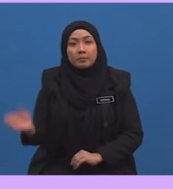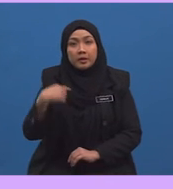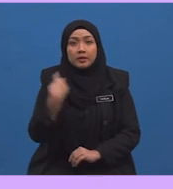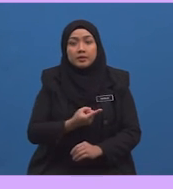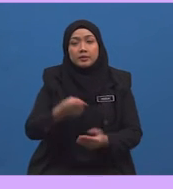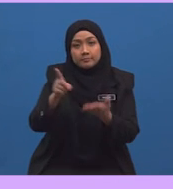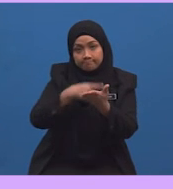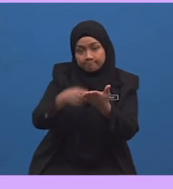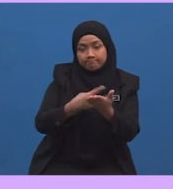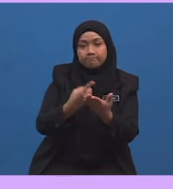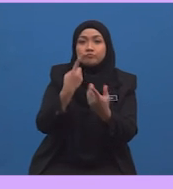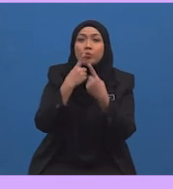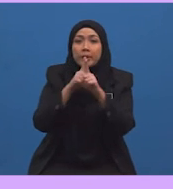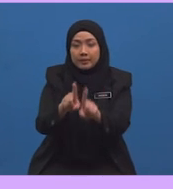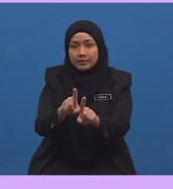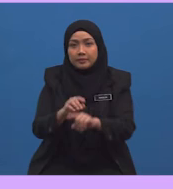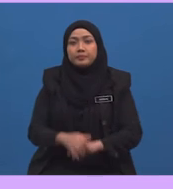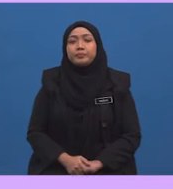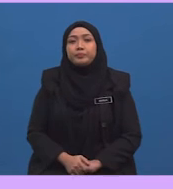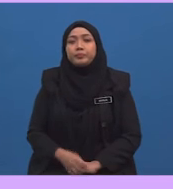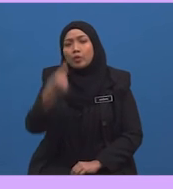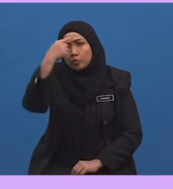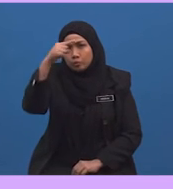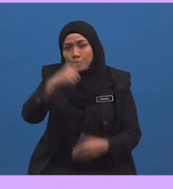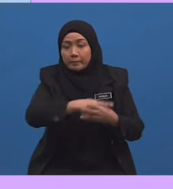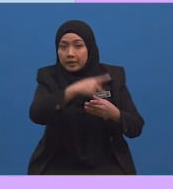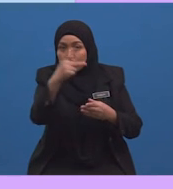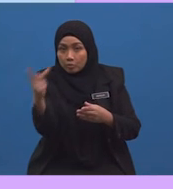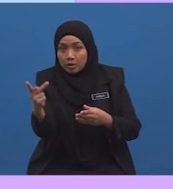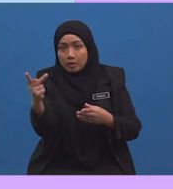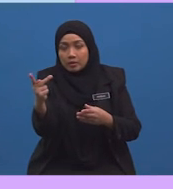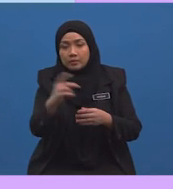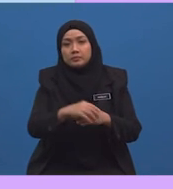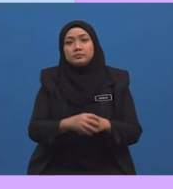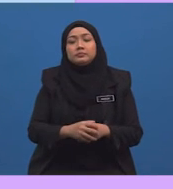Mari kita semak jawapan. Untuk pengeluar,